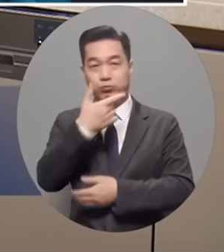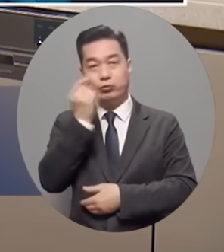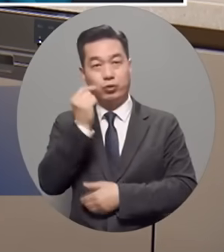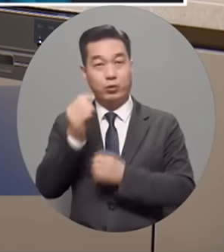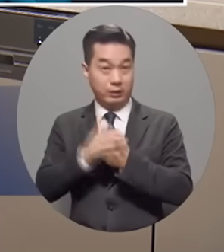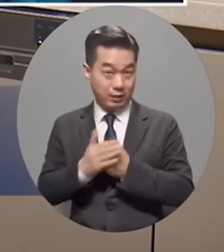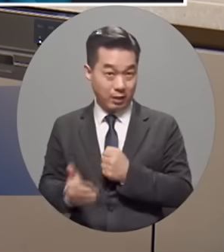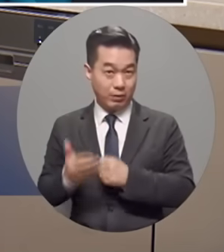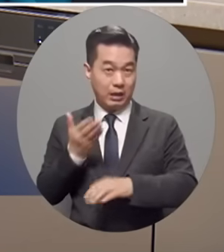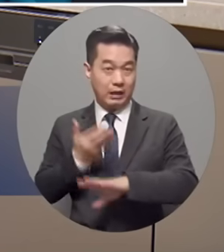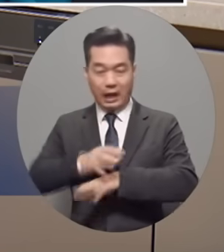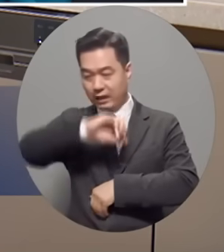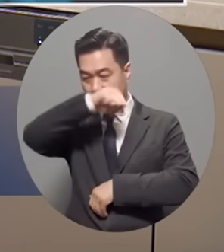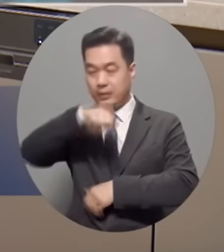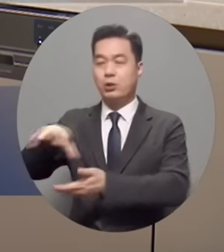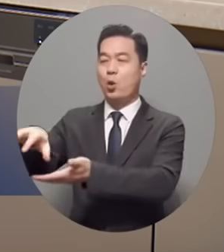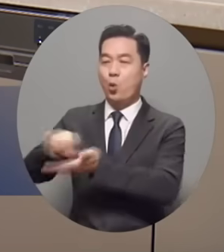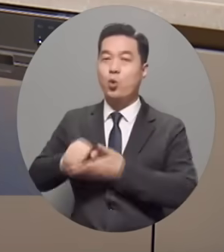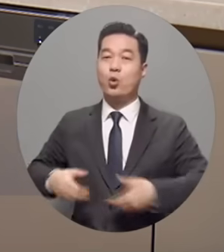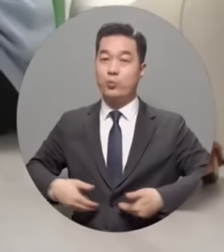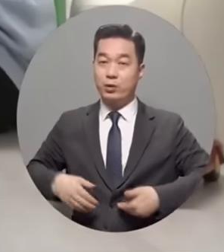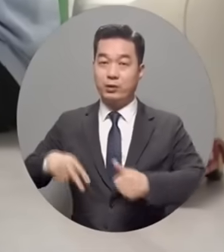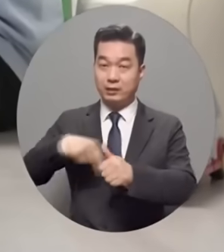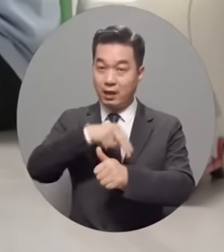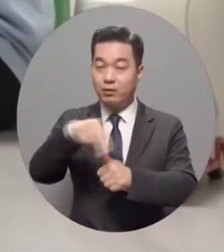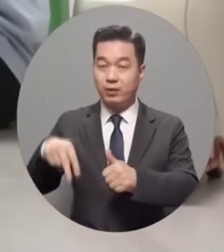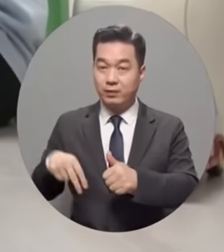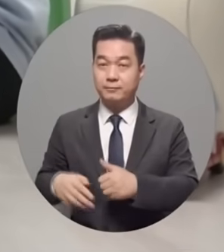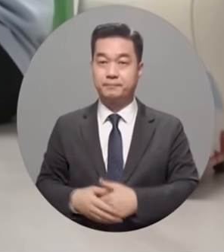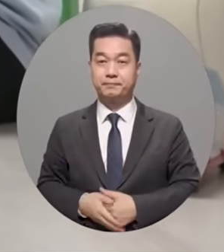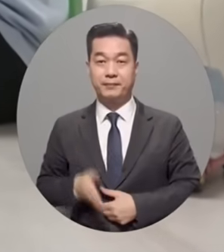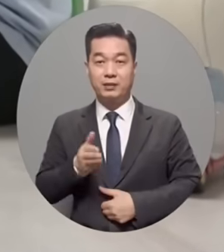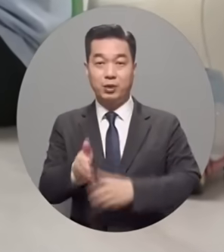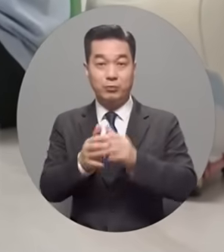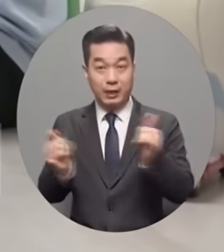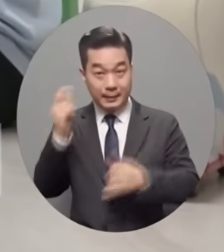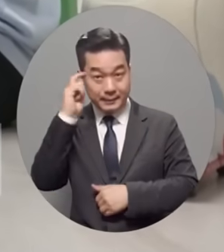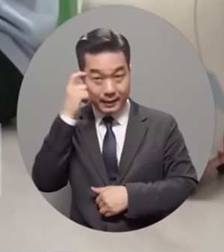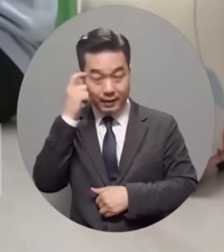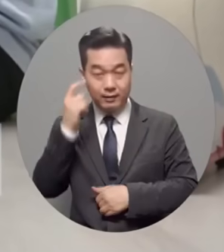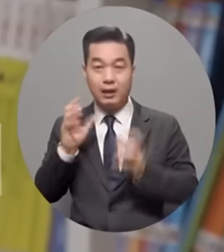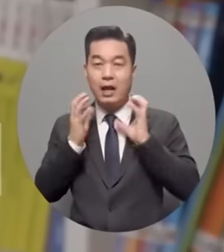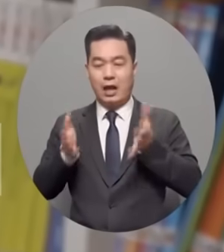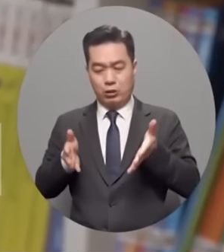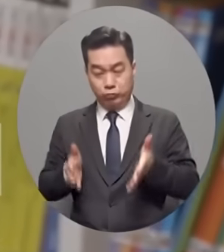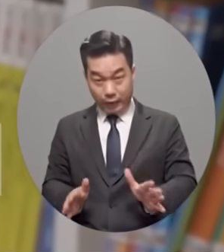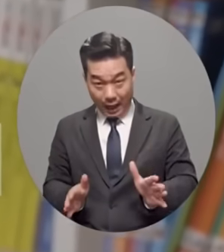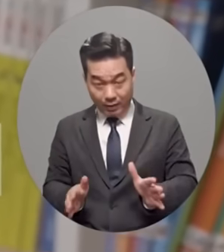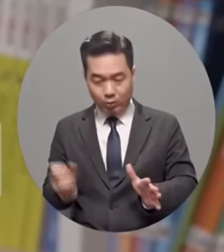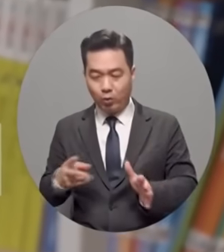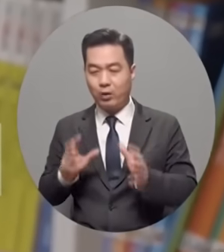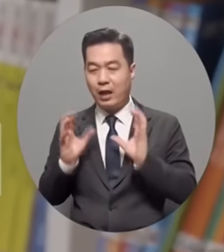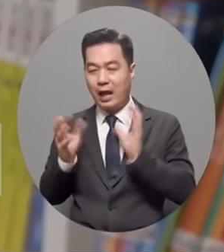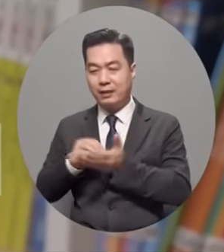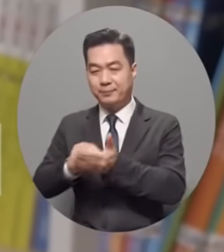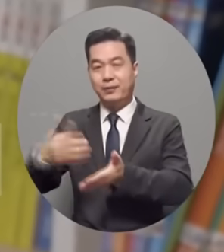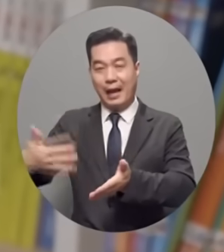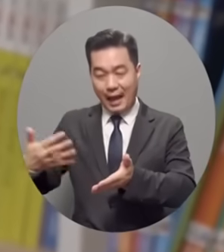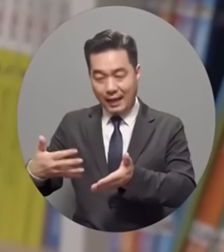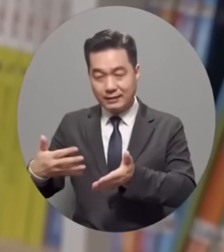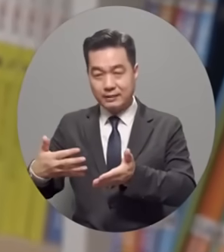재원 소스가 필요하다는 말씀이죠. 전문가들은 특히 출산 자체와 미취학 아동에 주로 쏠려 있는